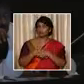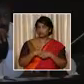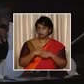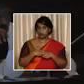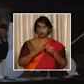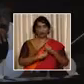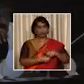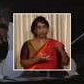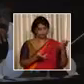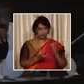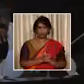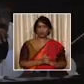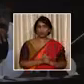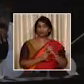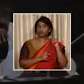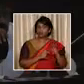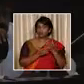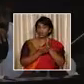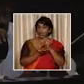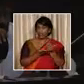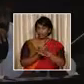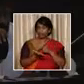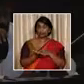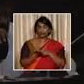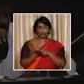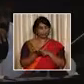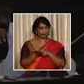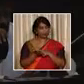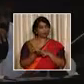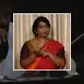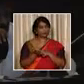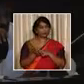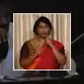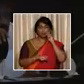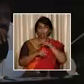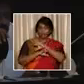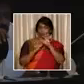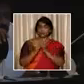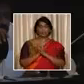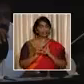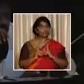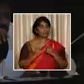இனம் வாழுகின்ற பிரதேசத்தில் அவர்கள் நிம்மதியாக வாழக்கூடிய ஒரு அரசியல் தீர்வை